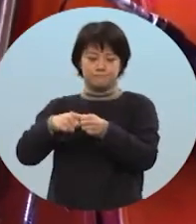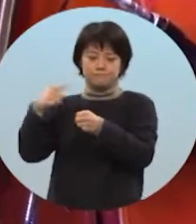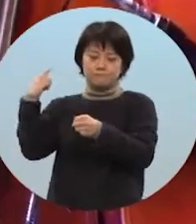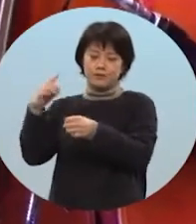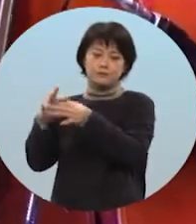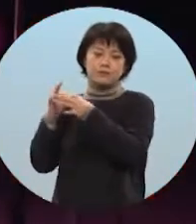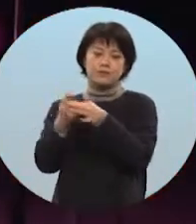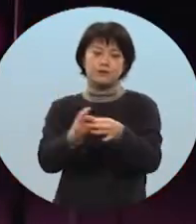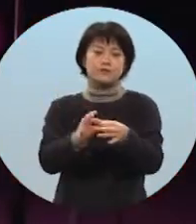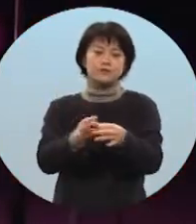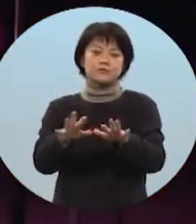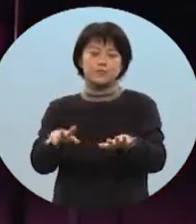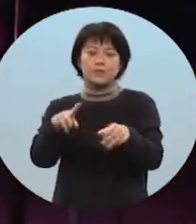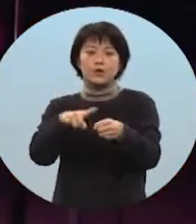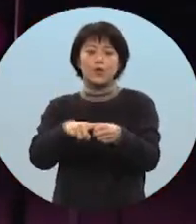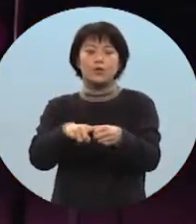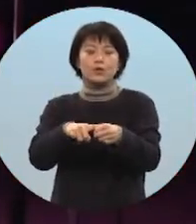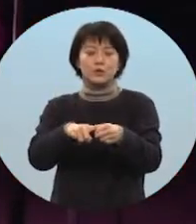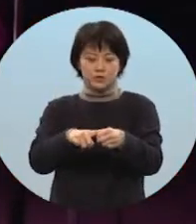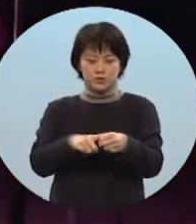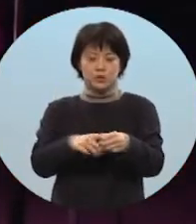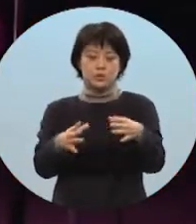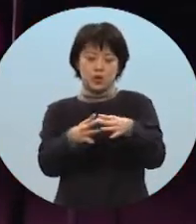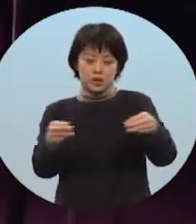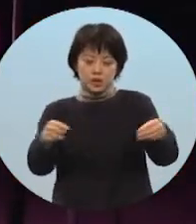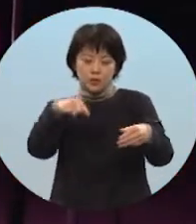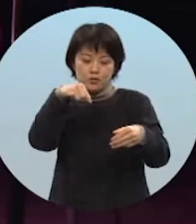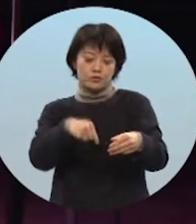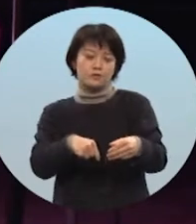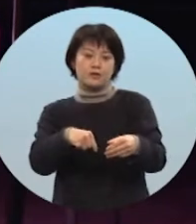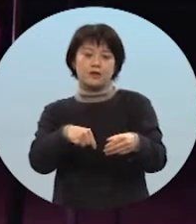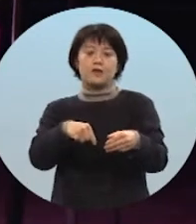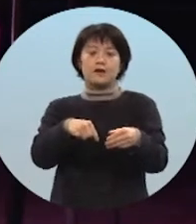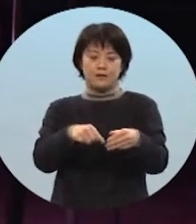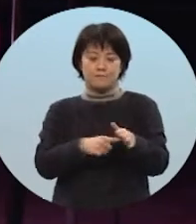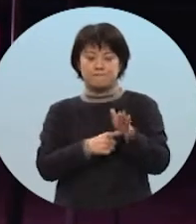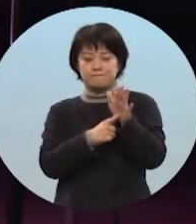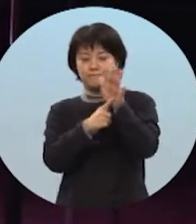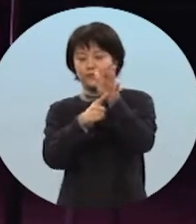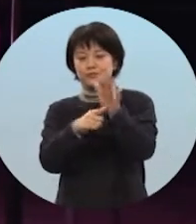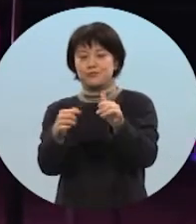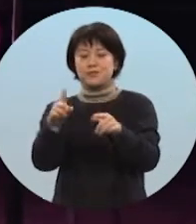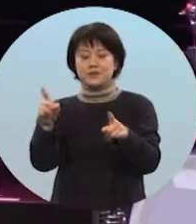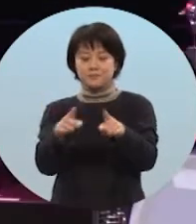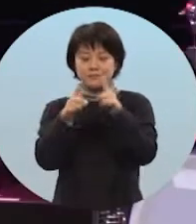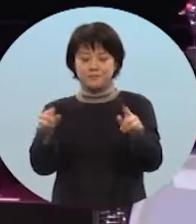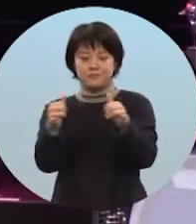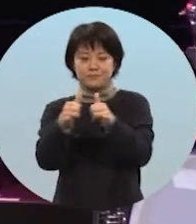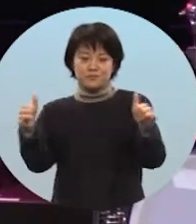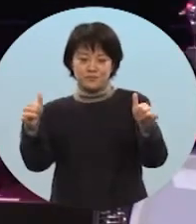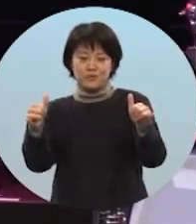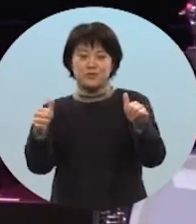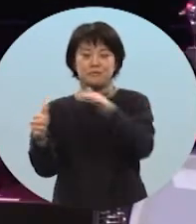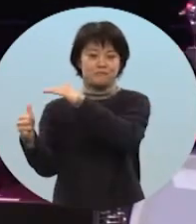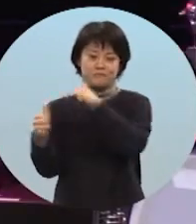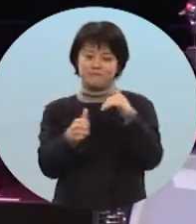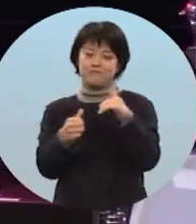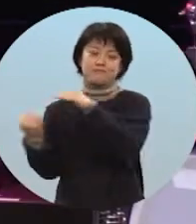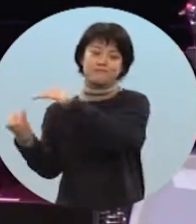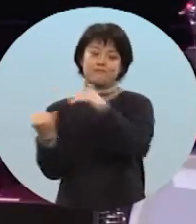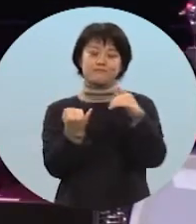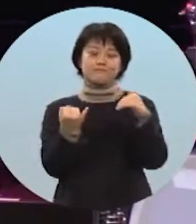本国内で活躍するトップミュージシャンを井上さんが呼びかけて実現したステージとなっています。